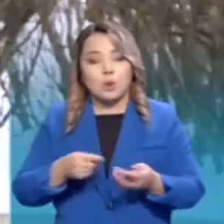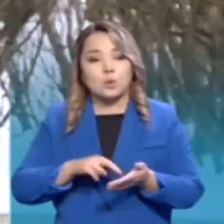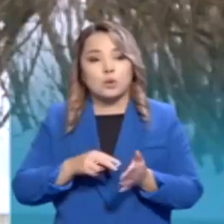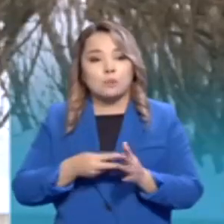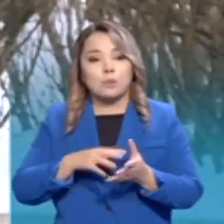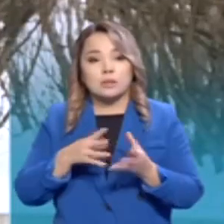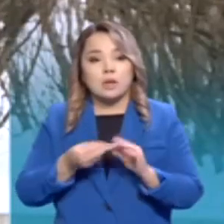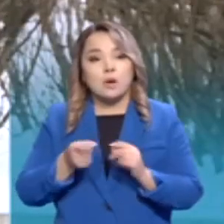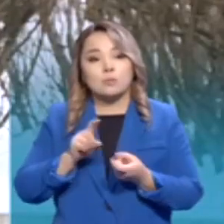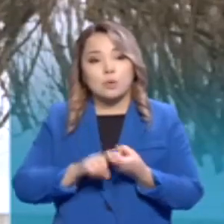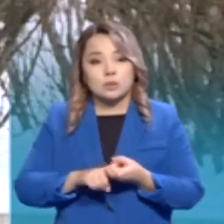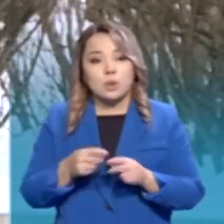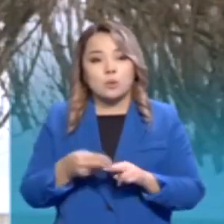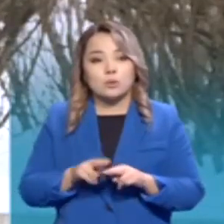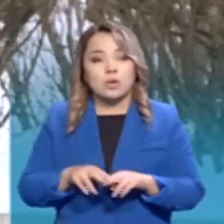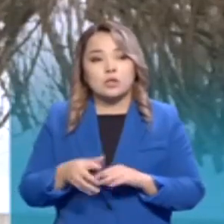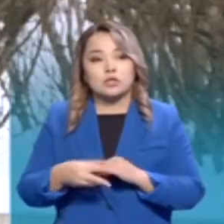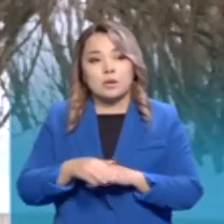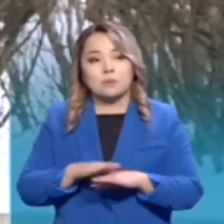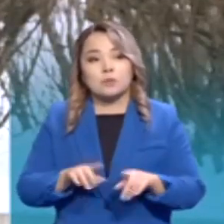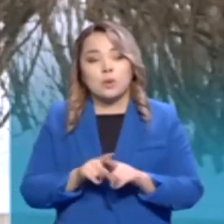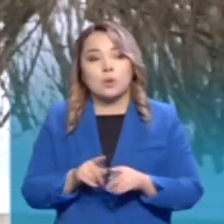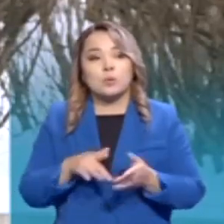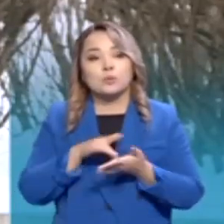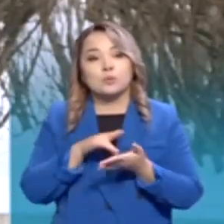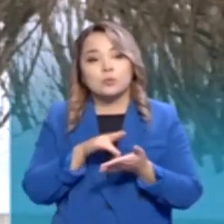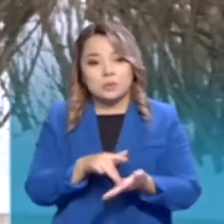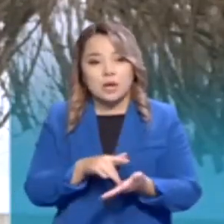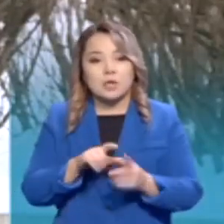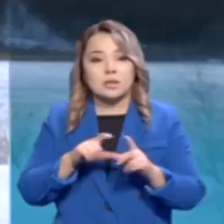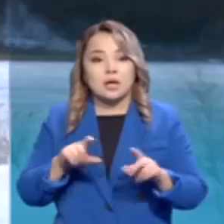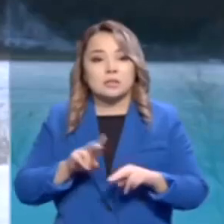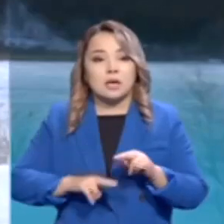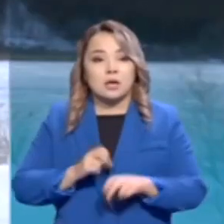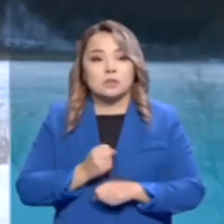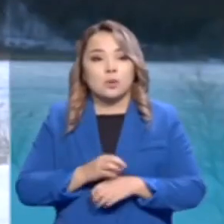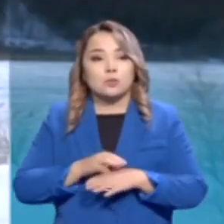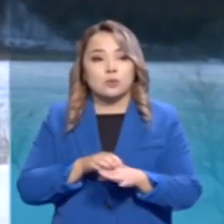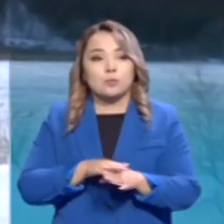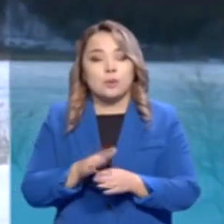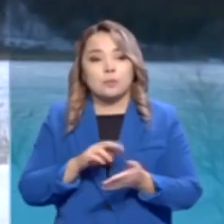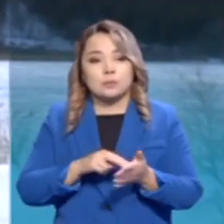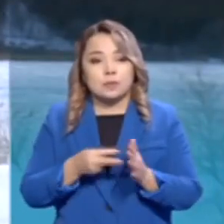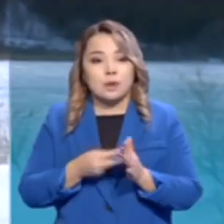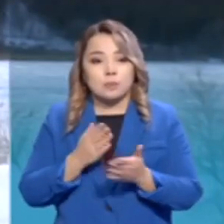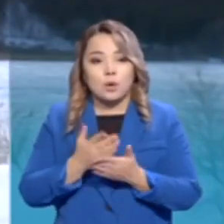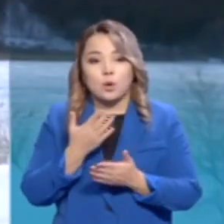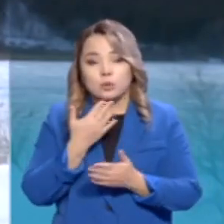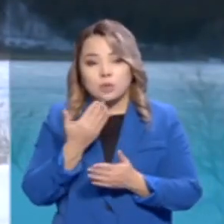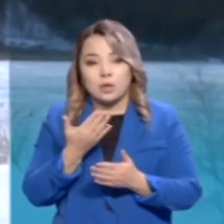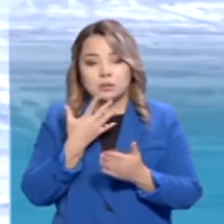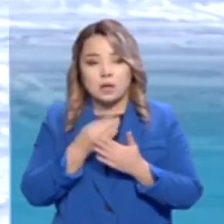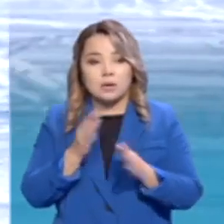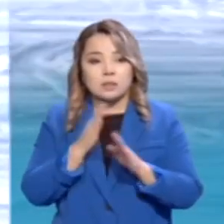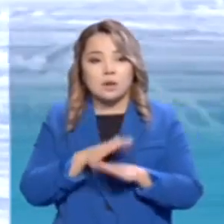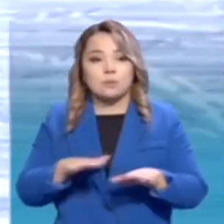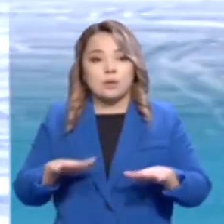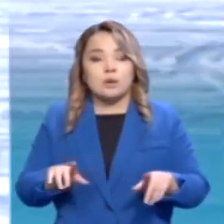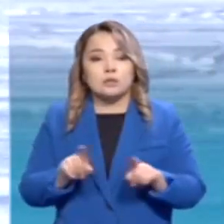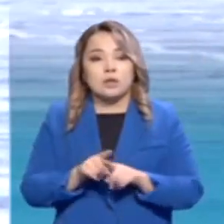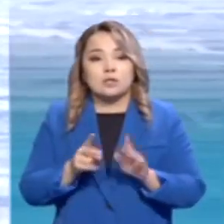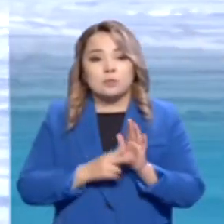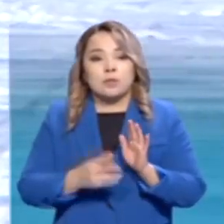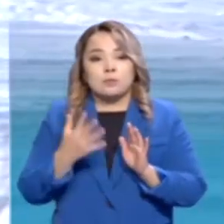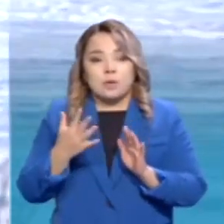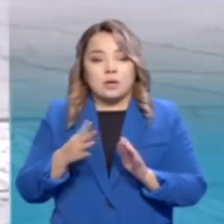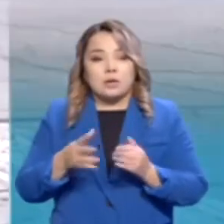бойынша бұл жер телімдерінде туристік нысандар салу жоспарланған. Бұған қоса биыл ұлттық табиғат паркінің аумағындағы 75 жер